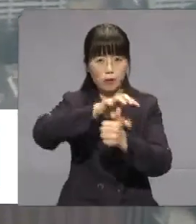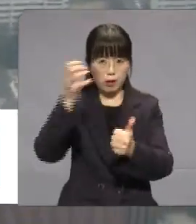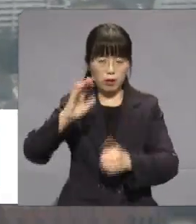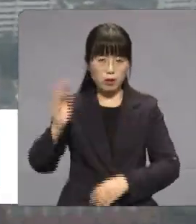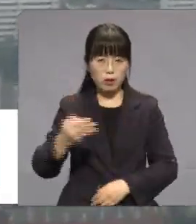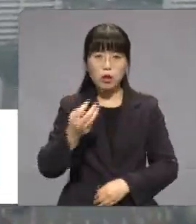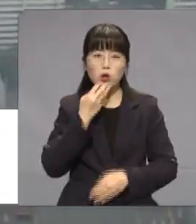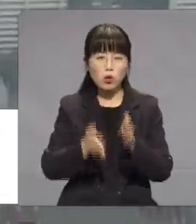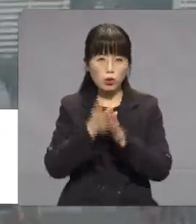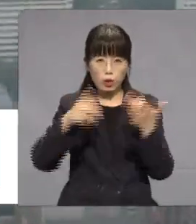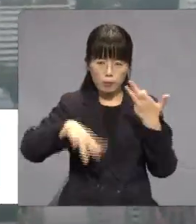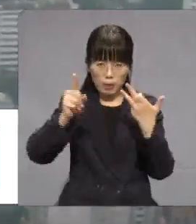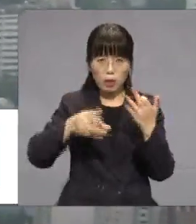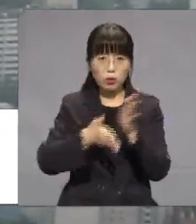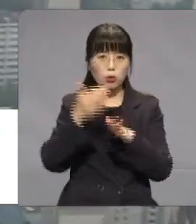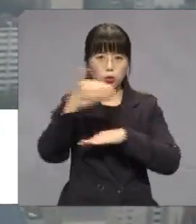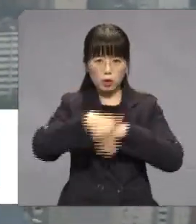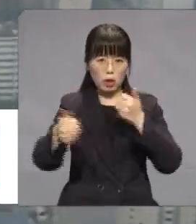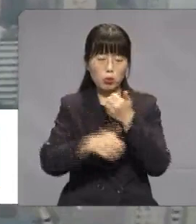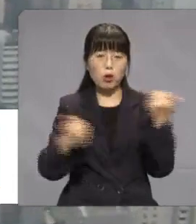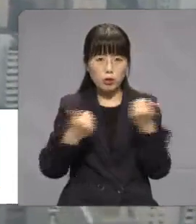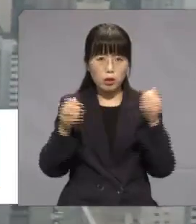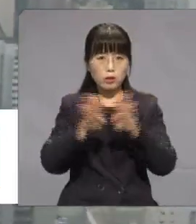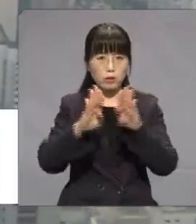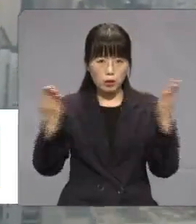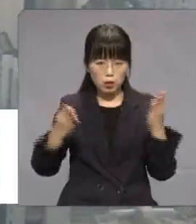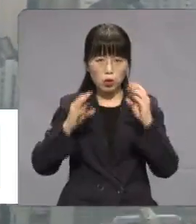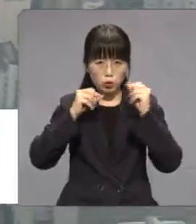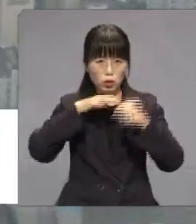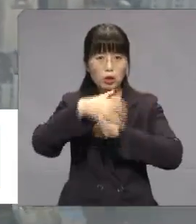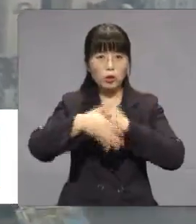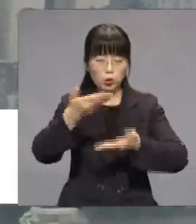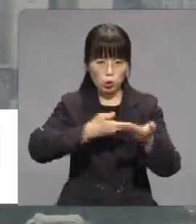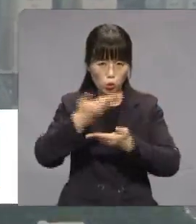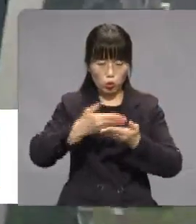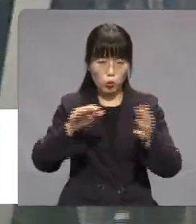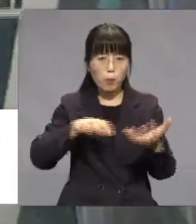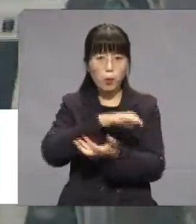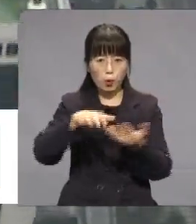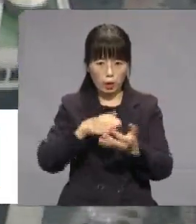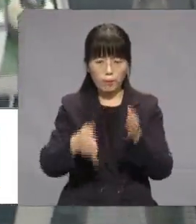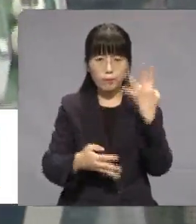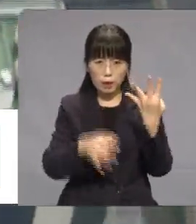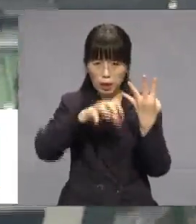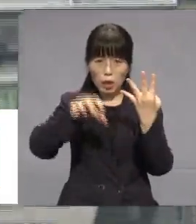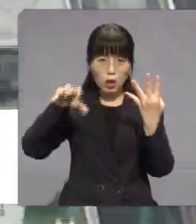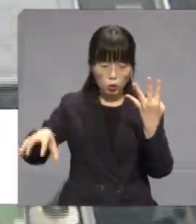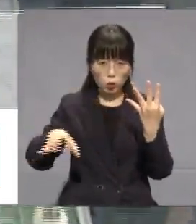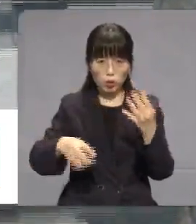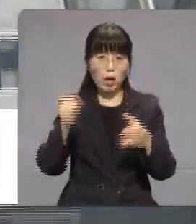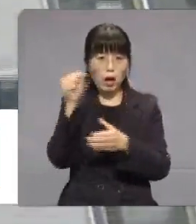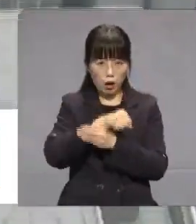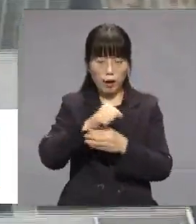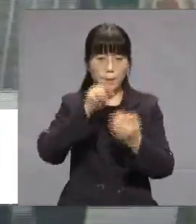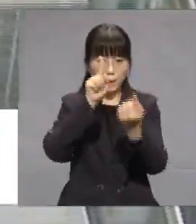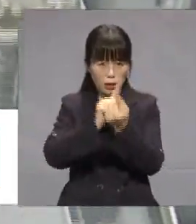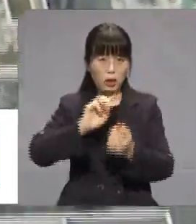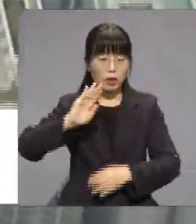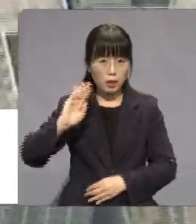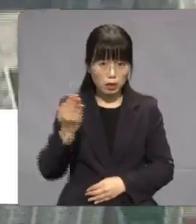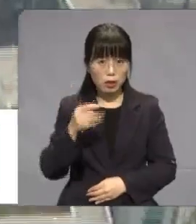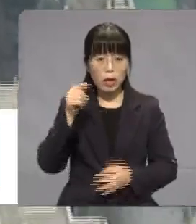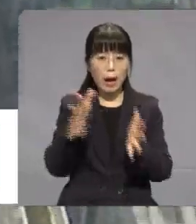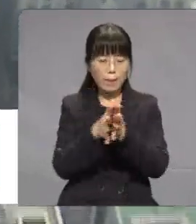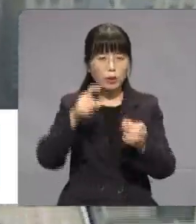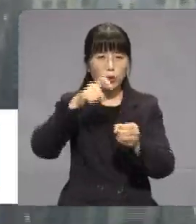서울시는 18차 도시계획 위원회를 열어 국제 교류 복합지구 인근 네개 동의 토지 거래 허가를 받아야 할 대상을